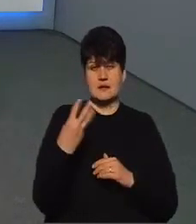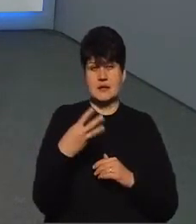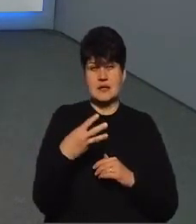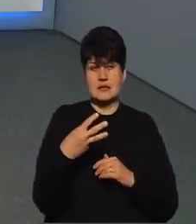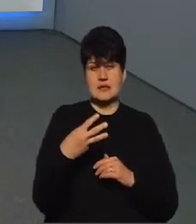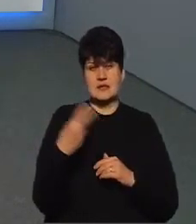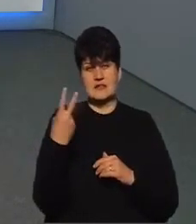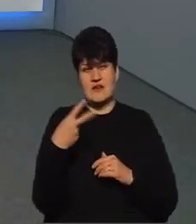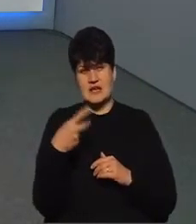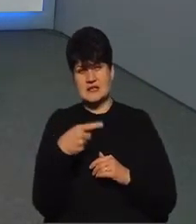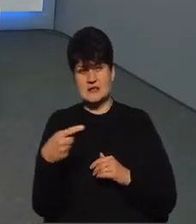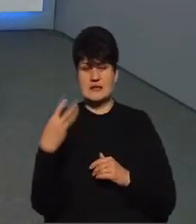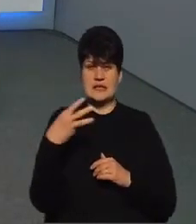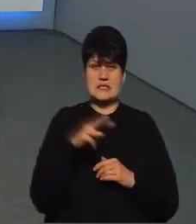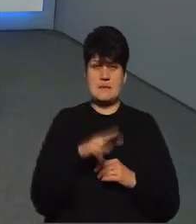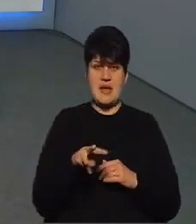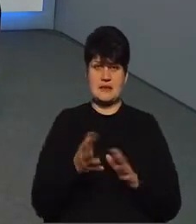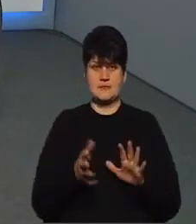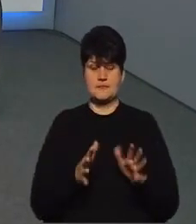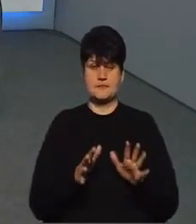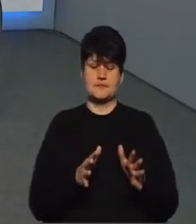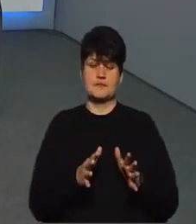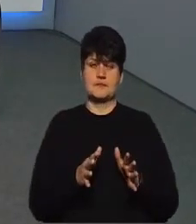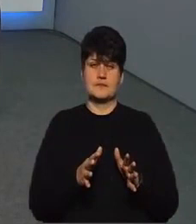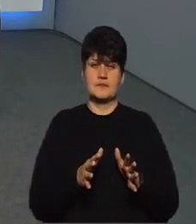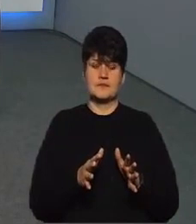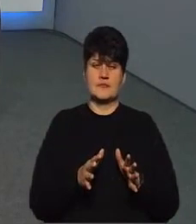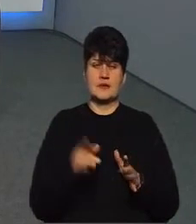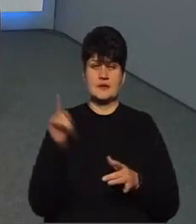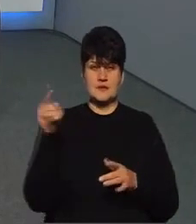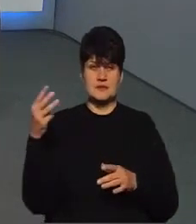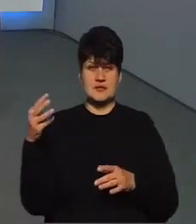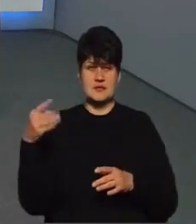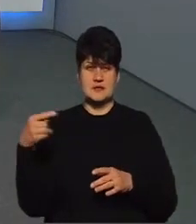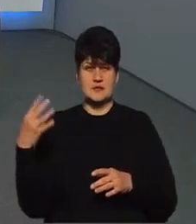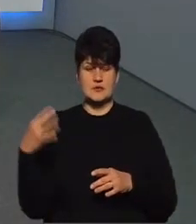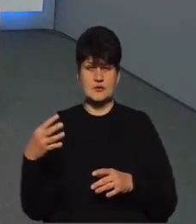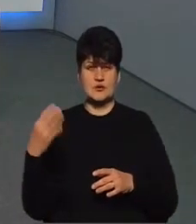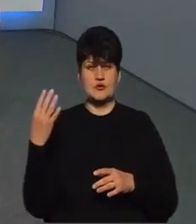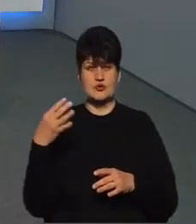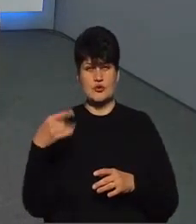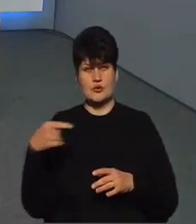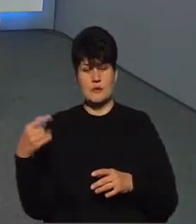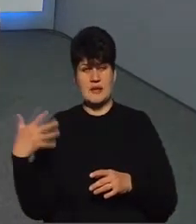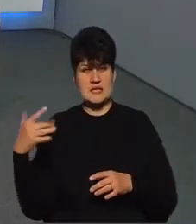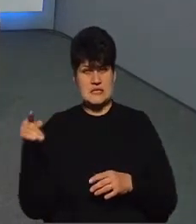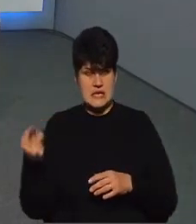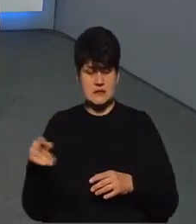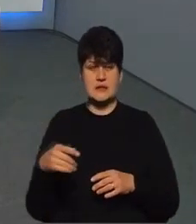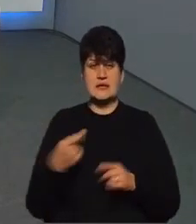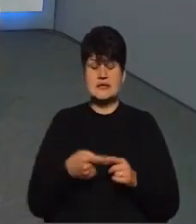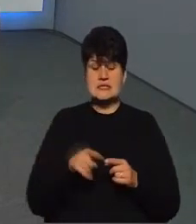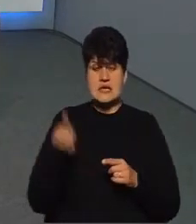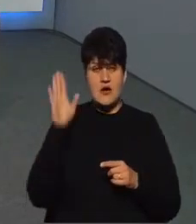20-30 метрів, десь отак. Ні, 30-40, а верхньоєвальжівський – 40-50 метрів глибина. Тобто ця вода